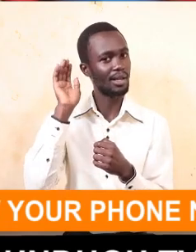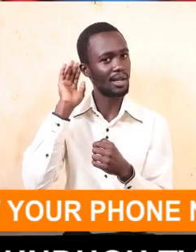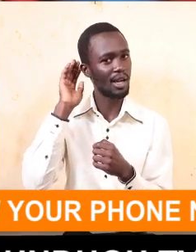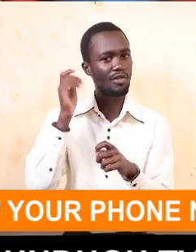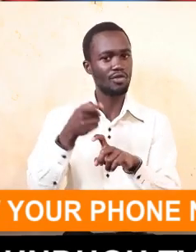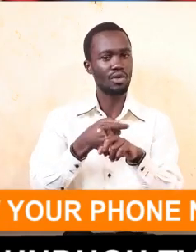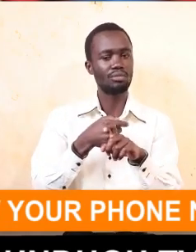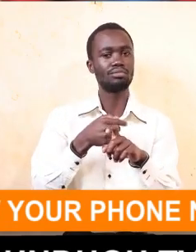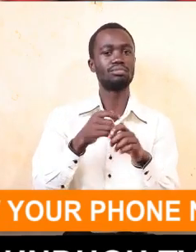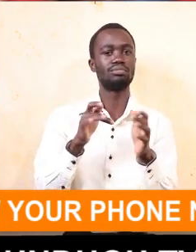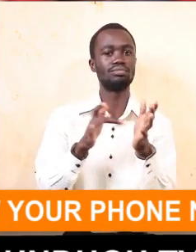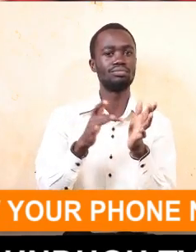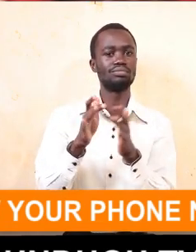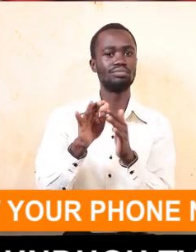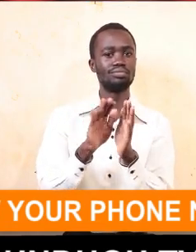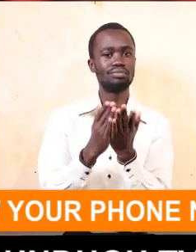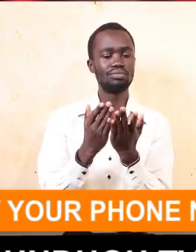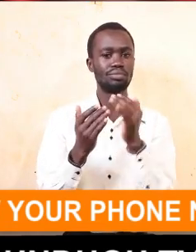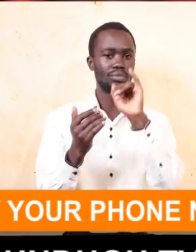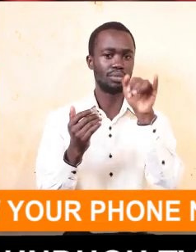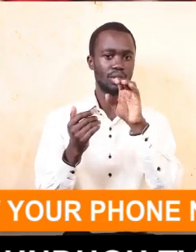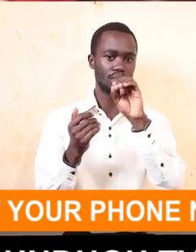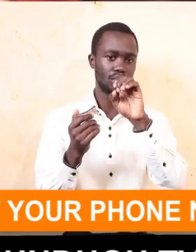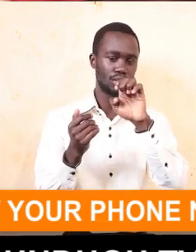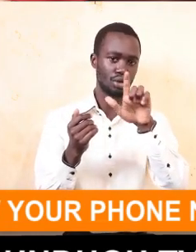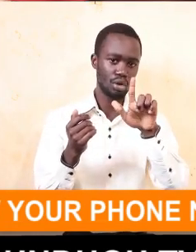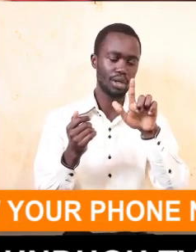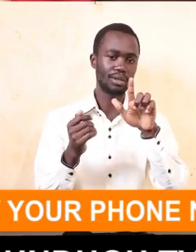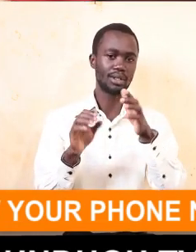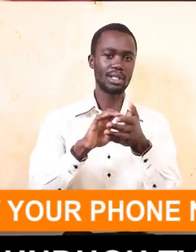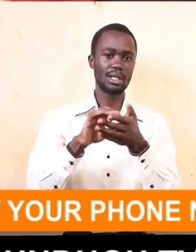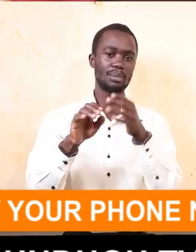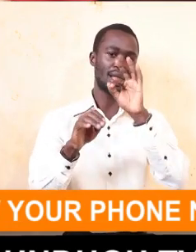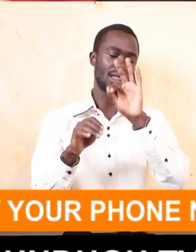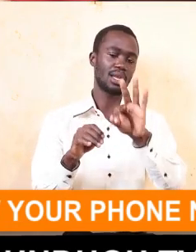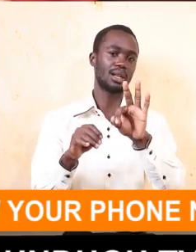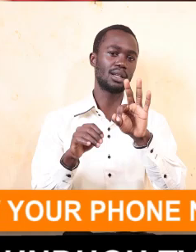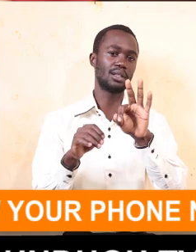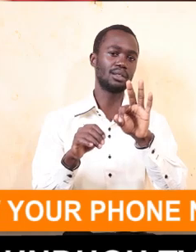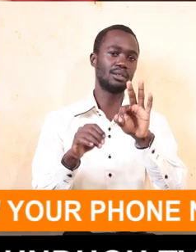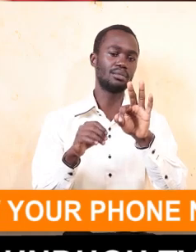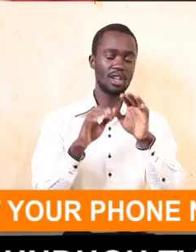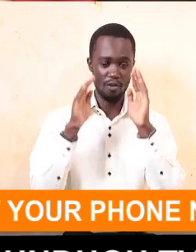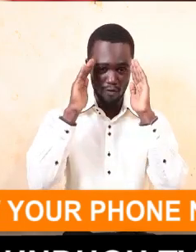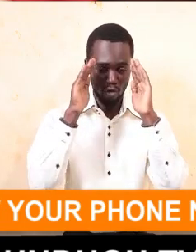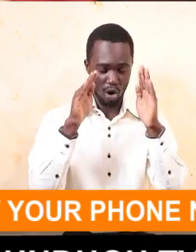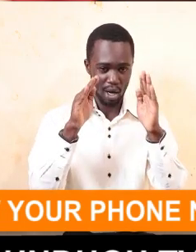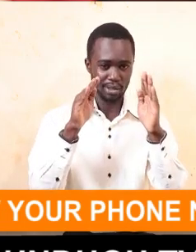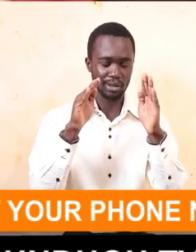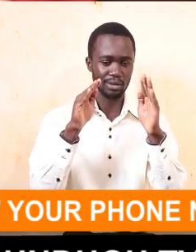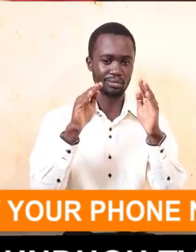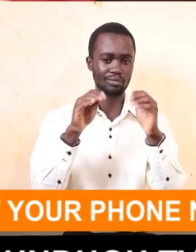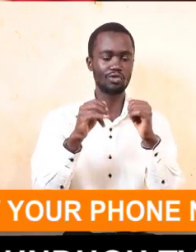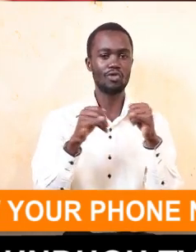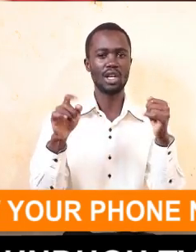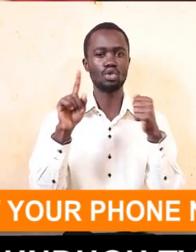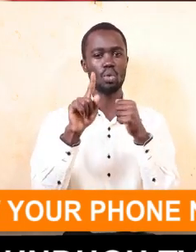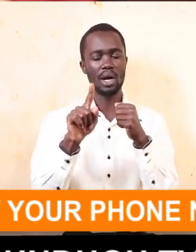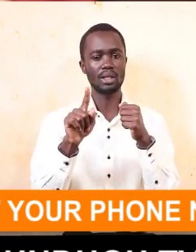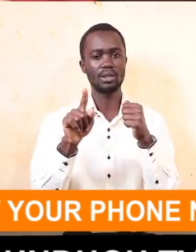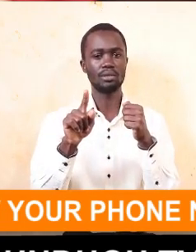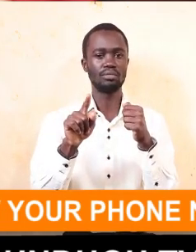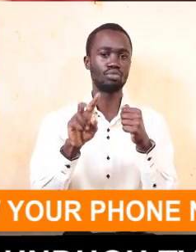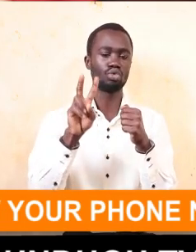cha Yoeli sura ya 3. Taangazia mstari wa kwanza na wa pili, na hata